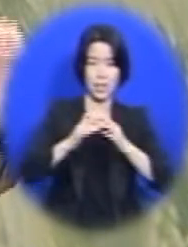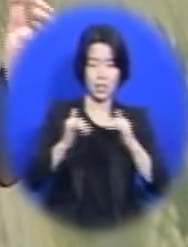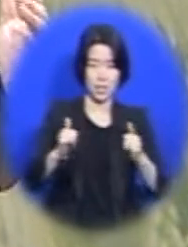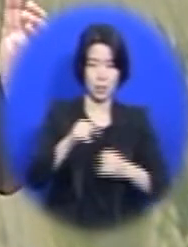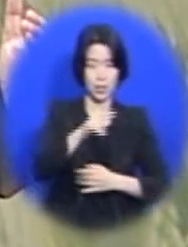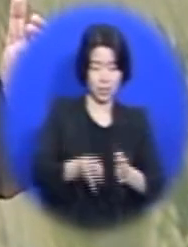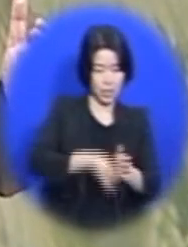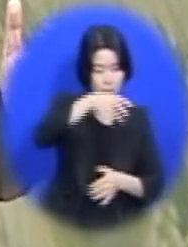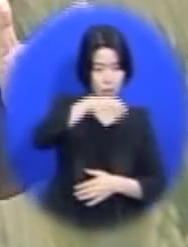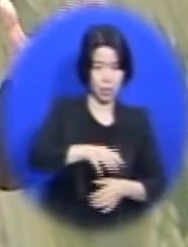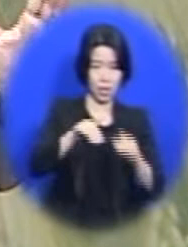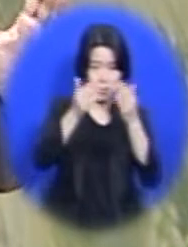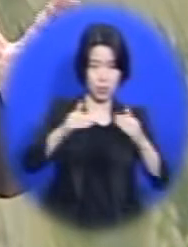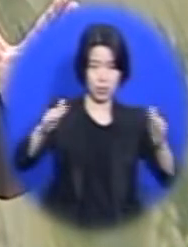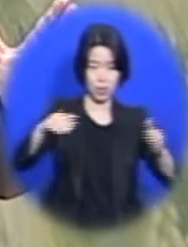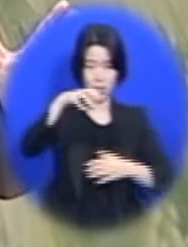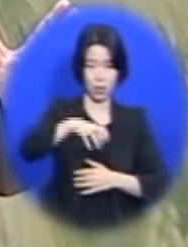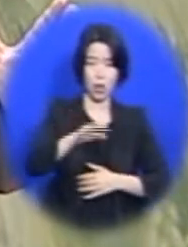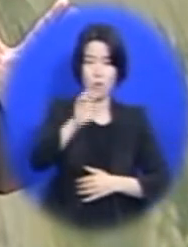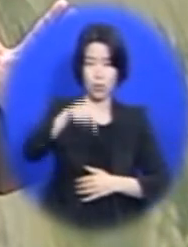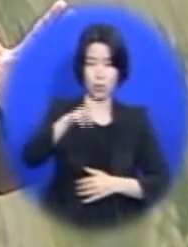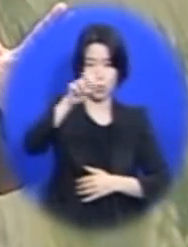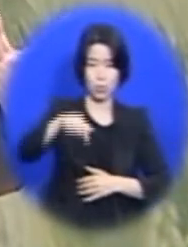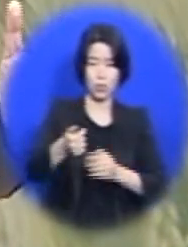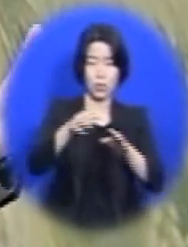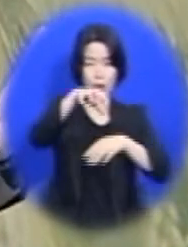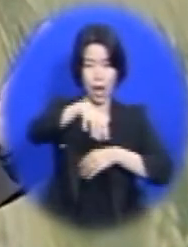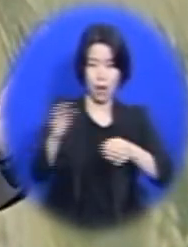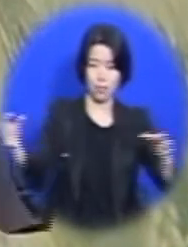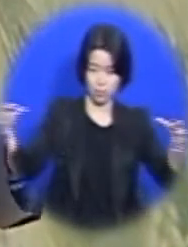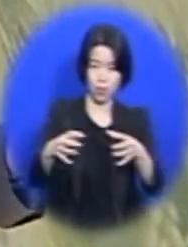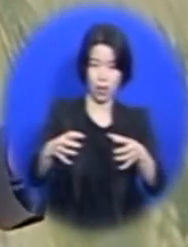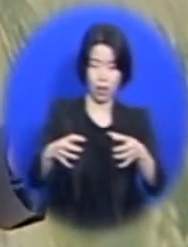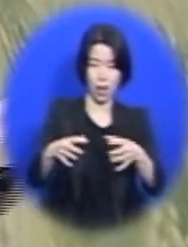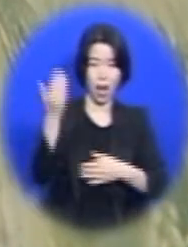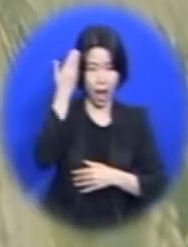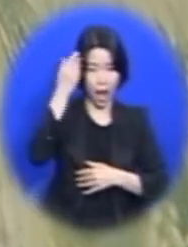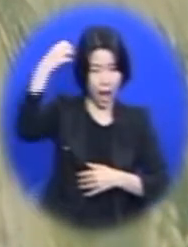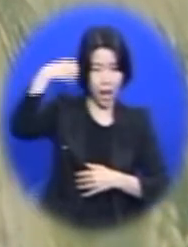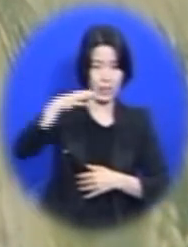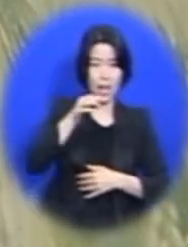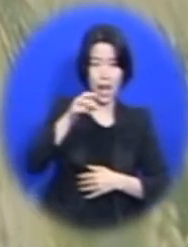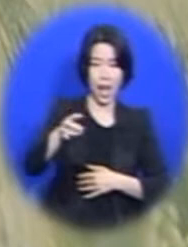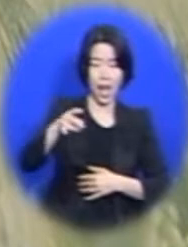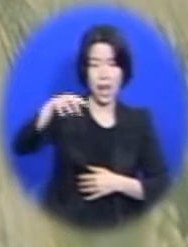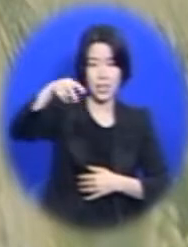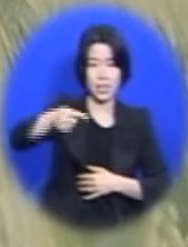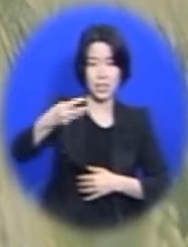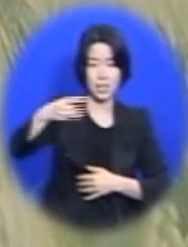그 예루살렘 성벽의 수문 앞 광장에 모여서 학사 에스라가 읽어주는